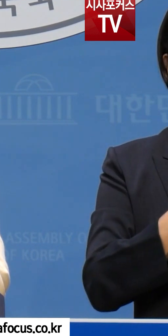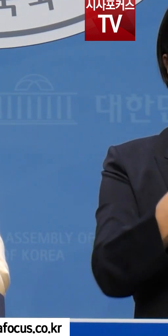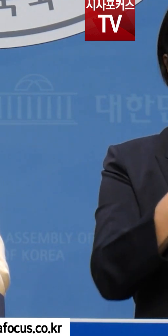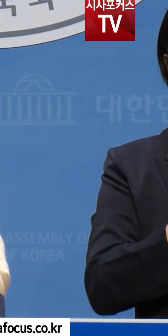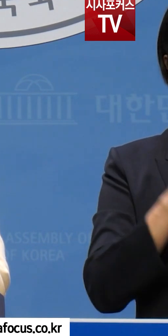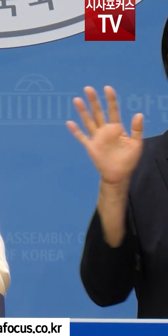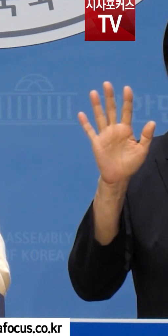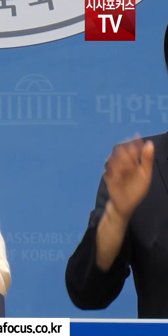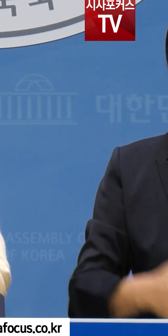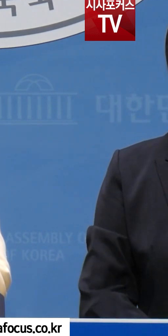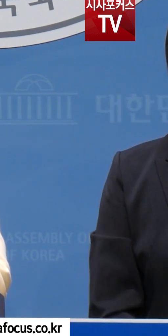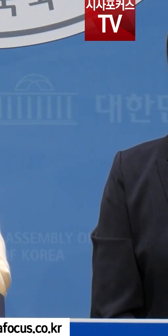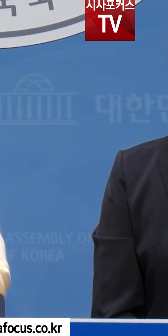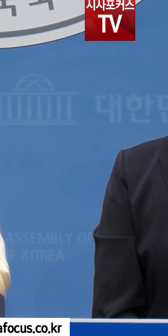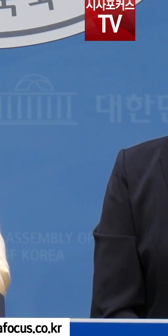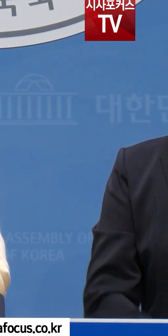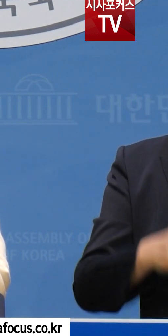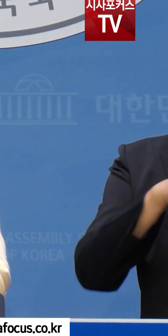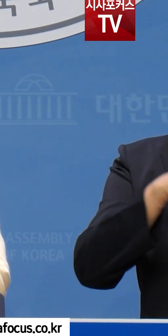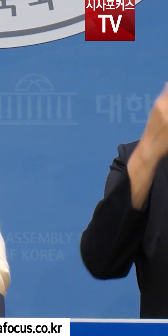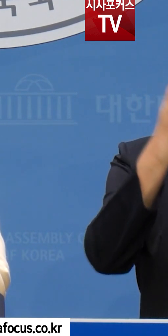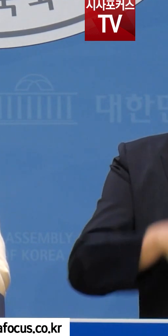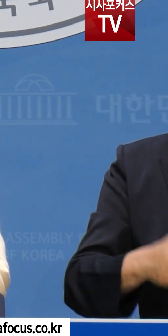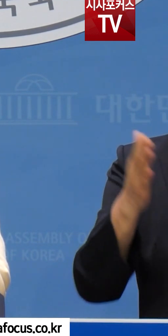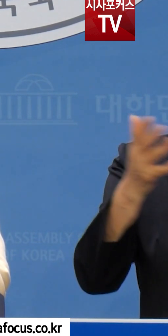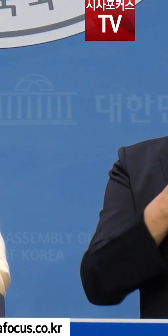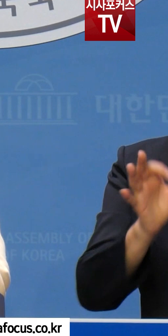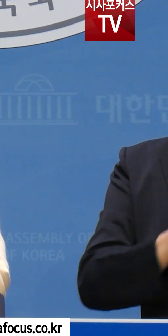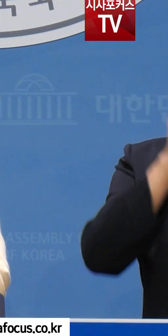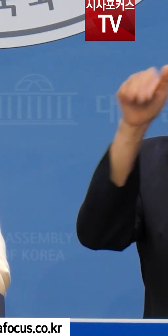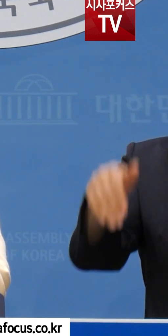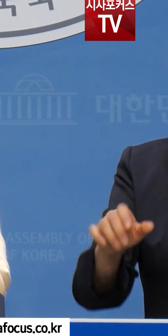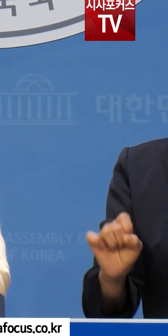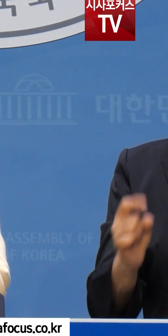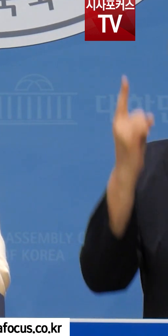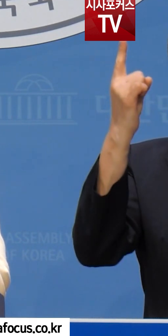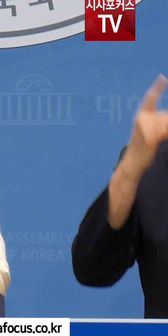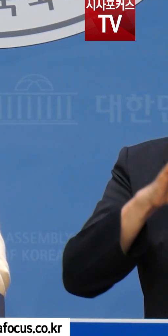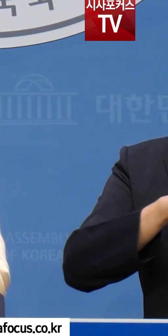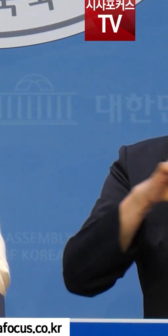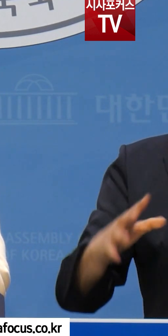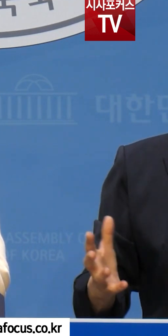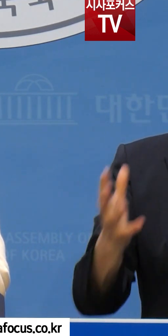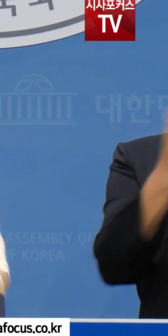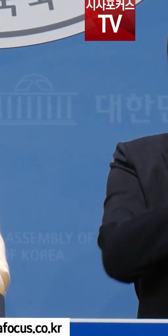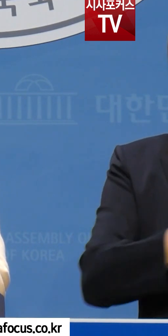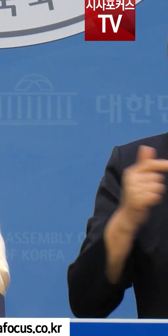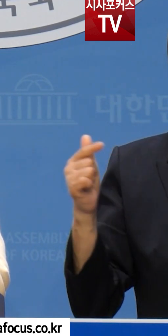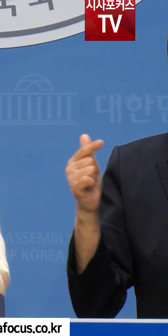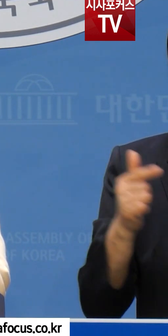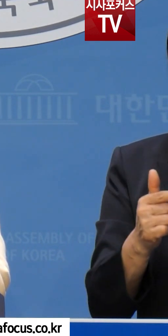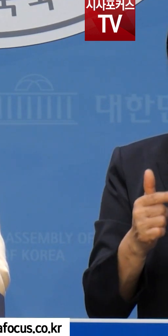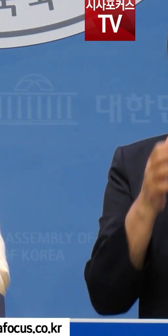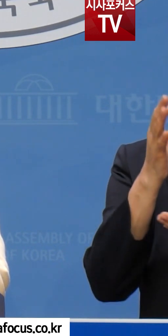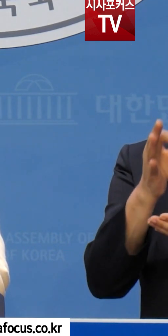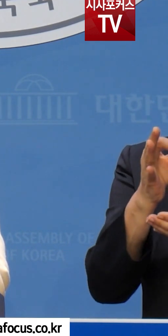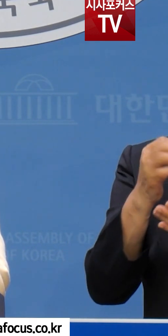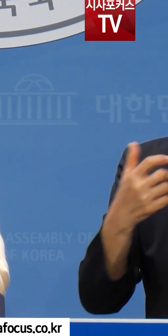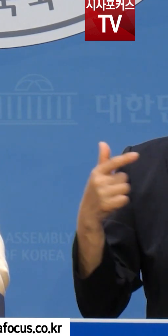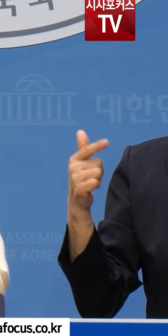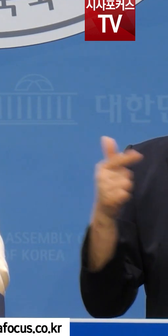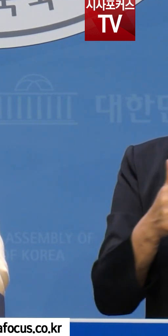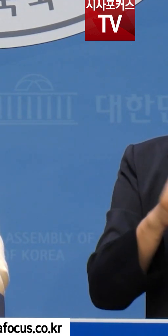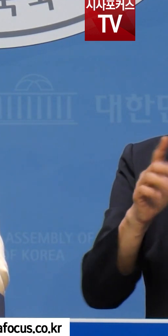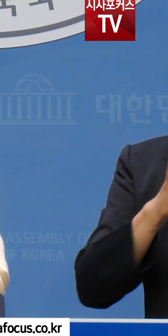한 것이 아니라 감세와 경기 하락에 따른 세수 약화로 재정의 역할을 축소하고